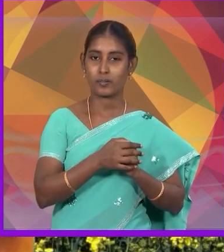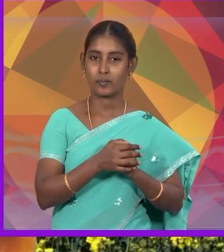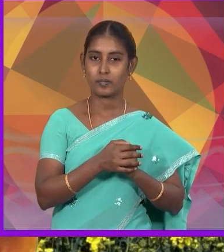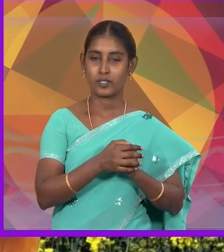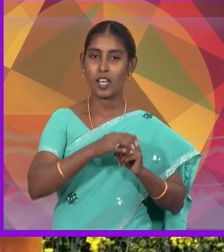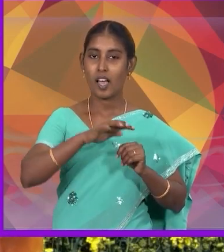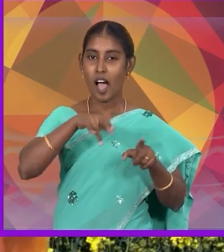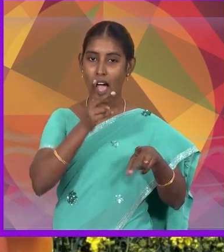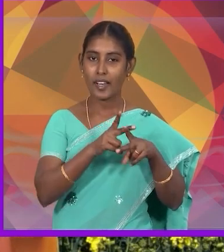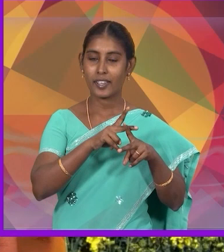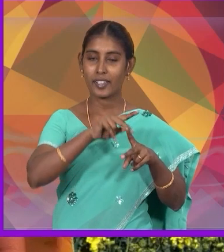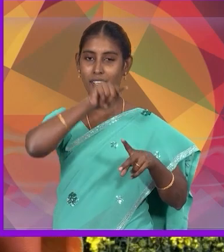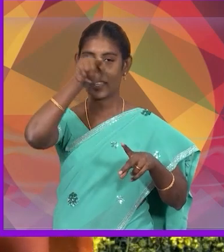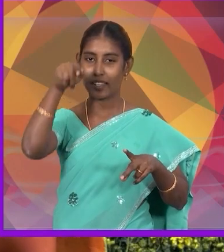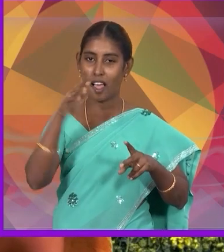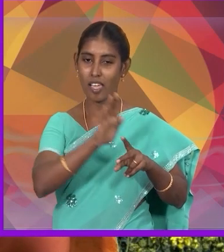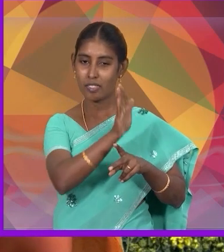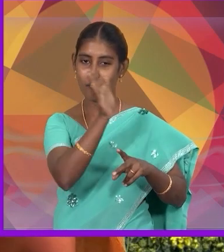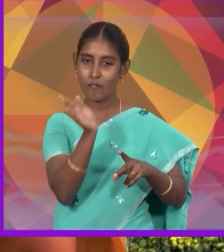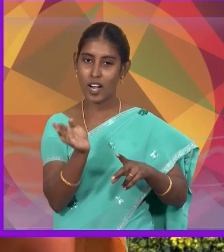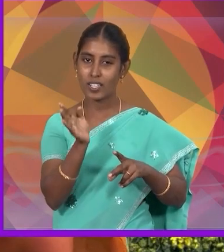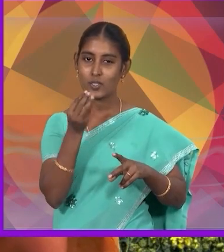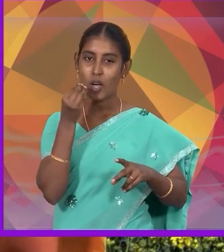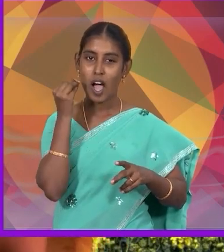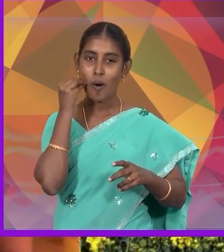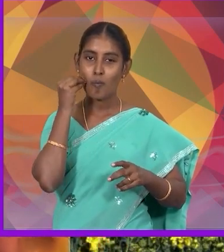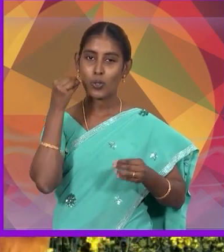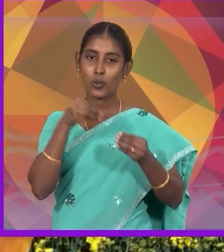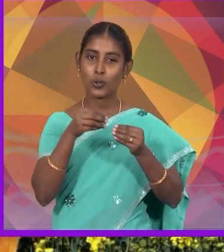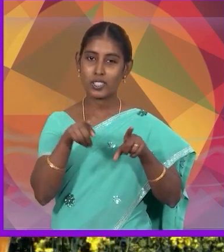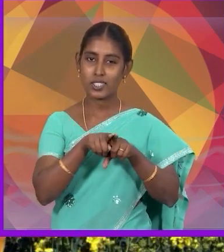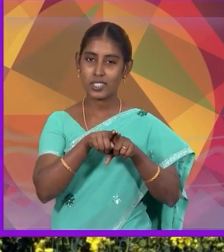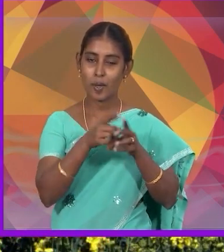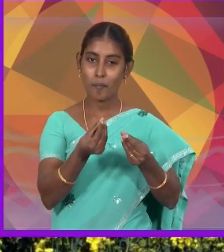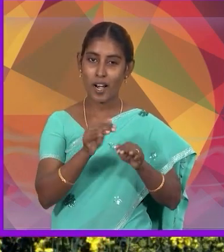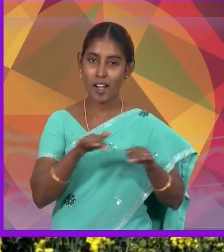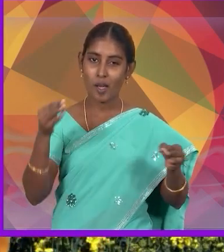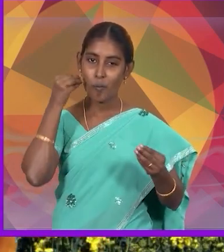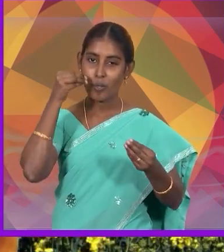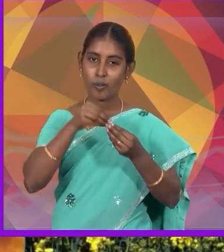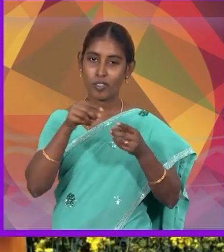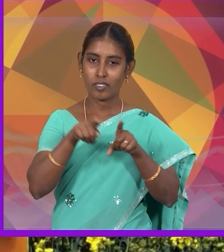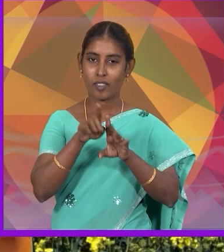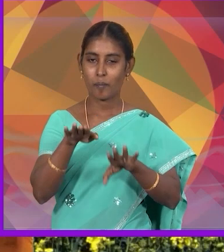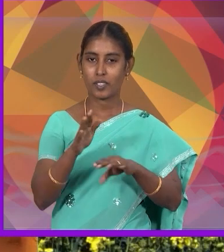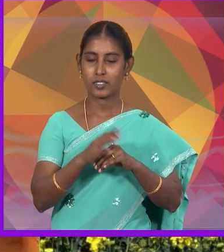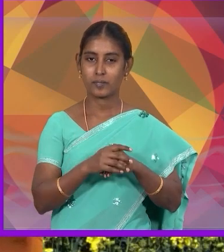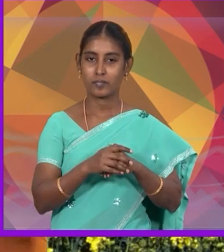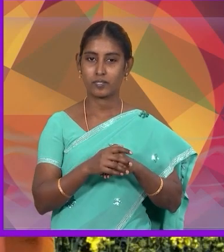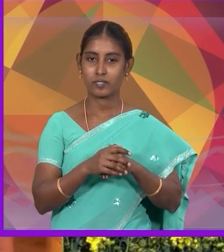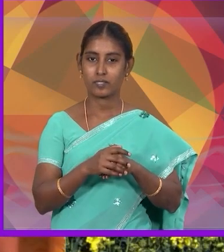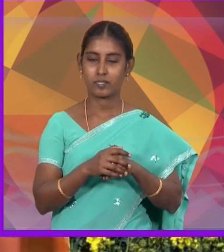தாய்க்கு நெற்கதிர்கள்லாம் முத்தம் கொடுக்குற மாதிரி அது விளைஞ்சி இருக்கு அப்படின்னு சொல்லி தரையை நோக்கி இருக்கு அப்படின்னு இருப்பாங்க. அதுக்கப்புறம்